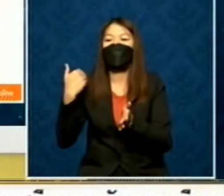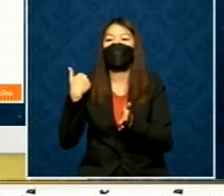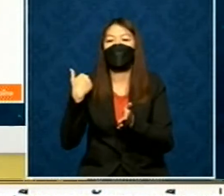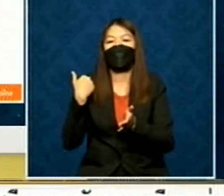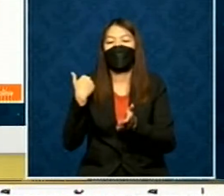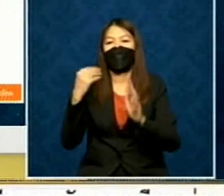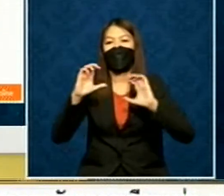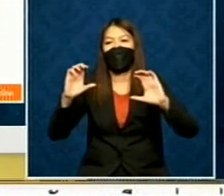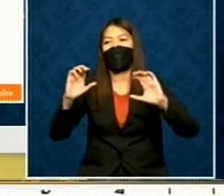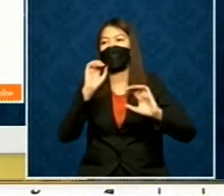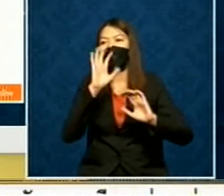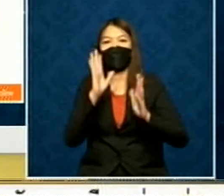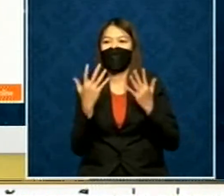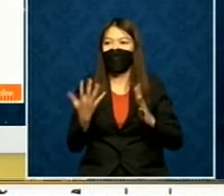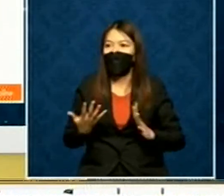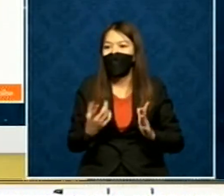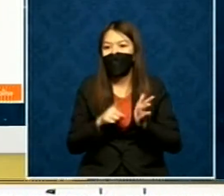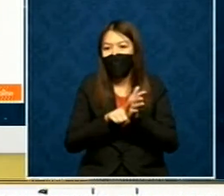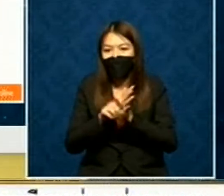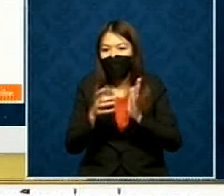บัยงบอกไม่มี SF